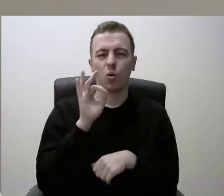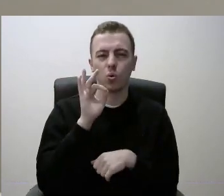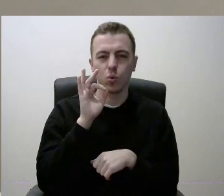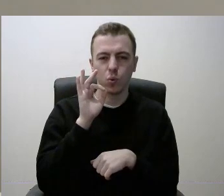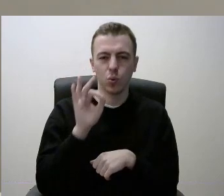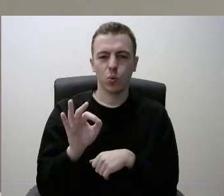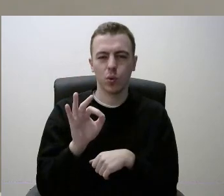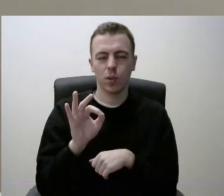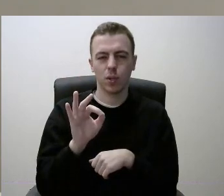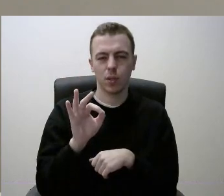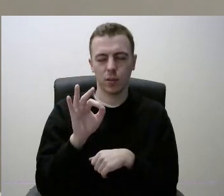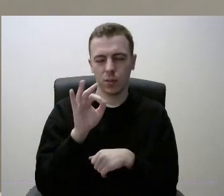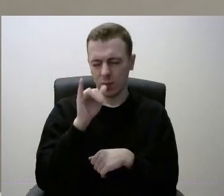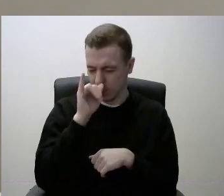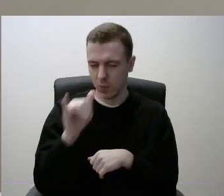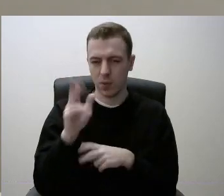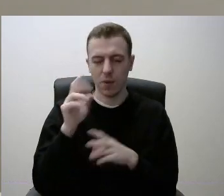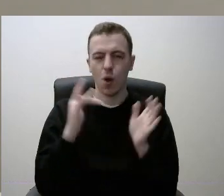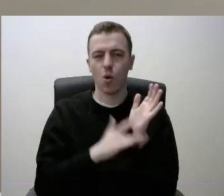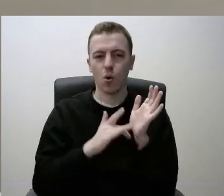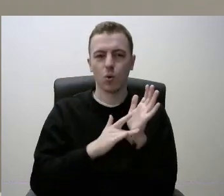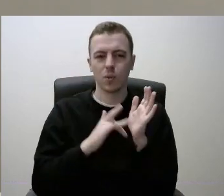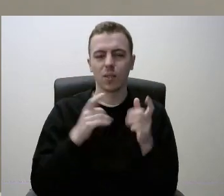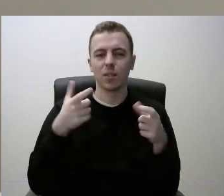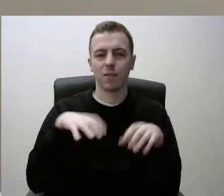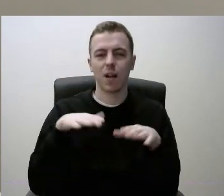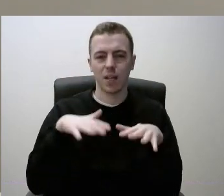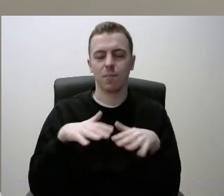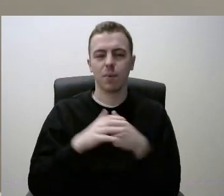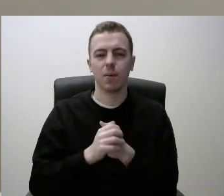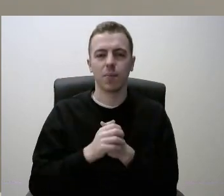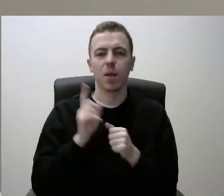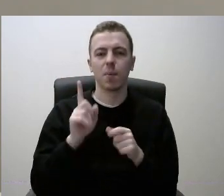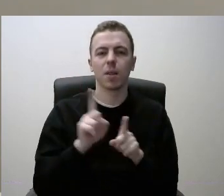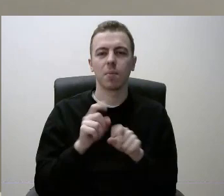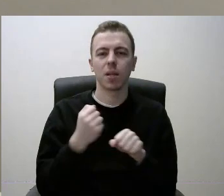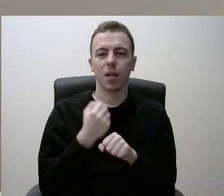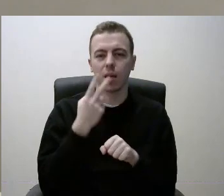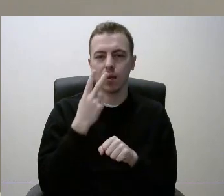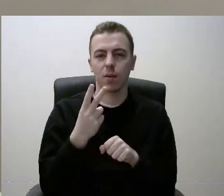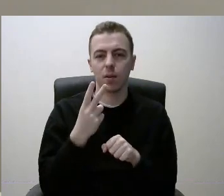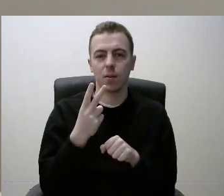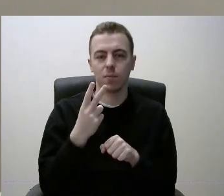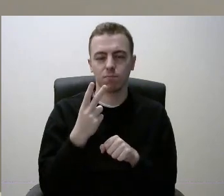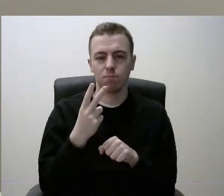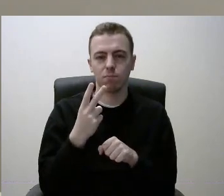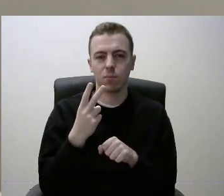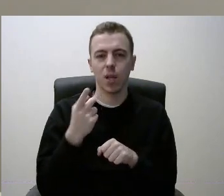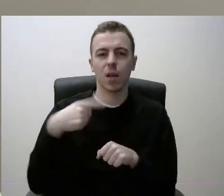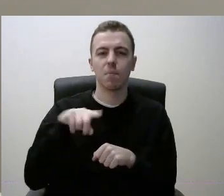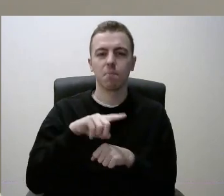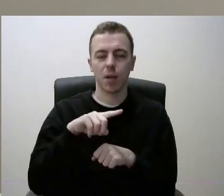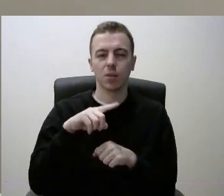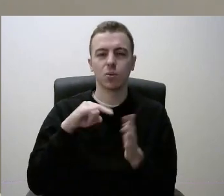nuliniam pakantumui korupcijai savivaldybės įmonėse. Bet taip pat reikia pabrėžti ir tai, kad mes esame